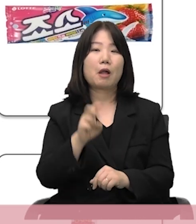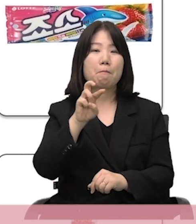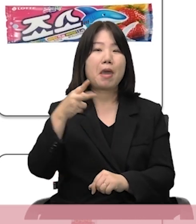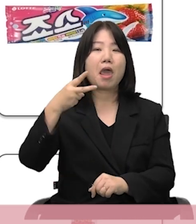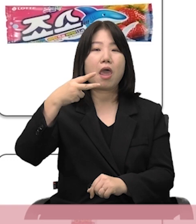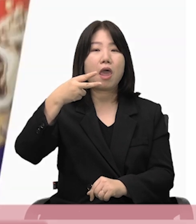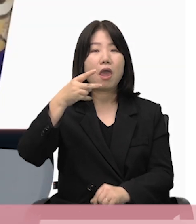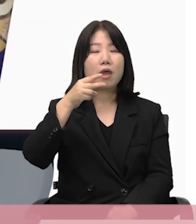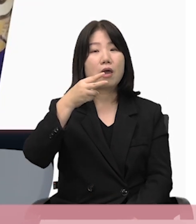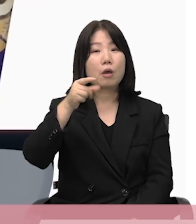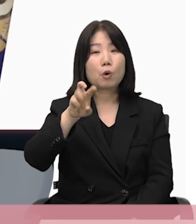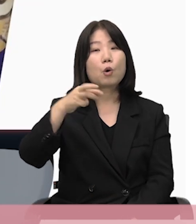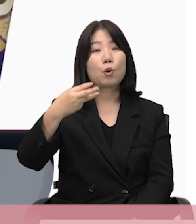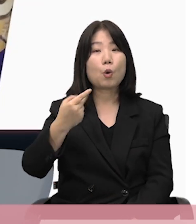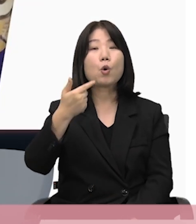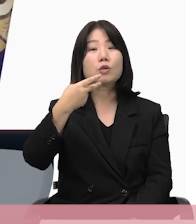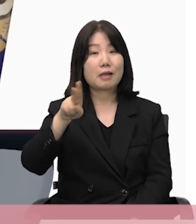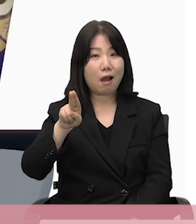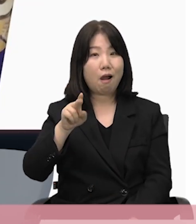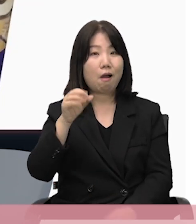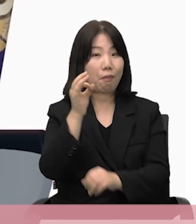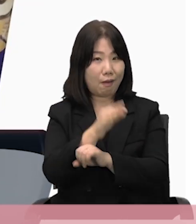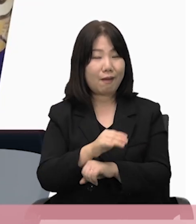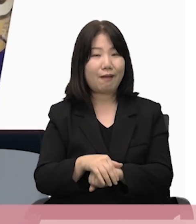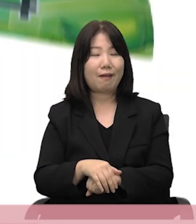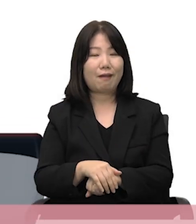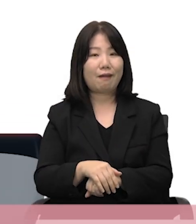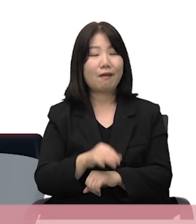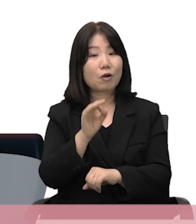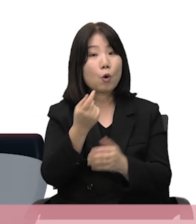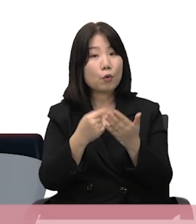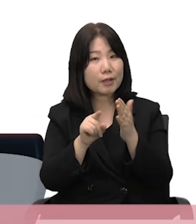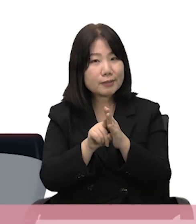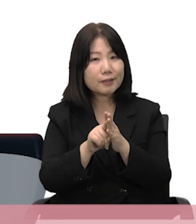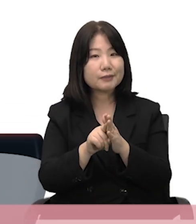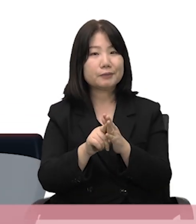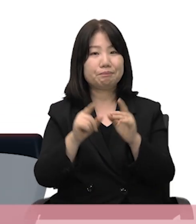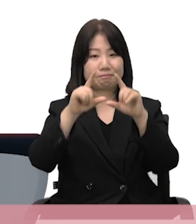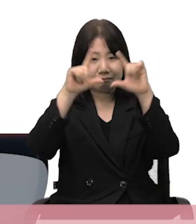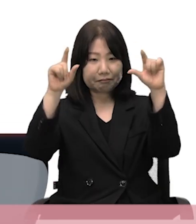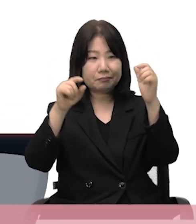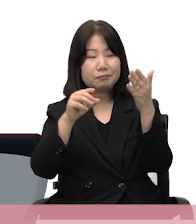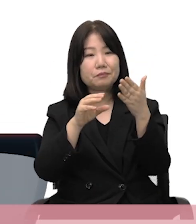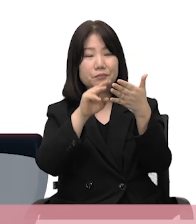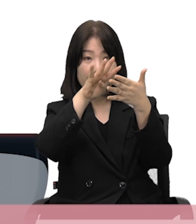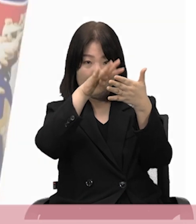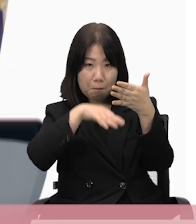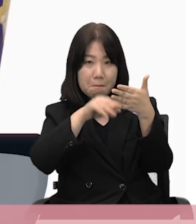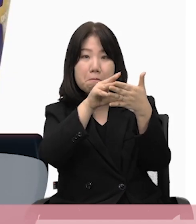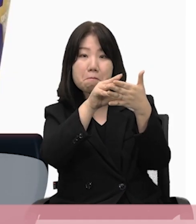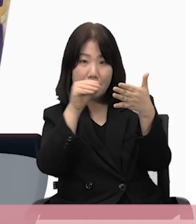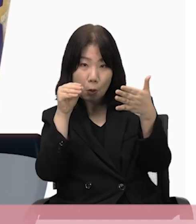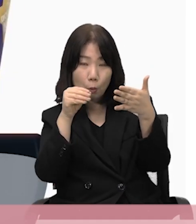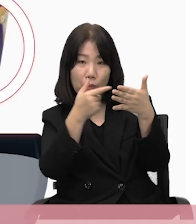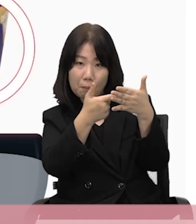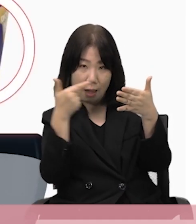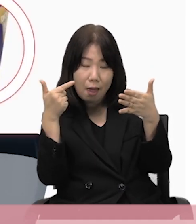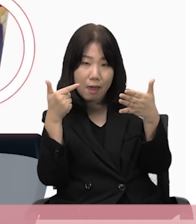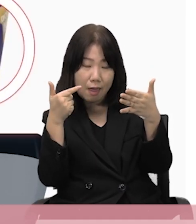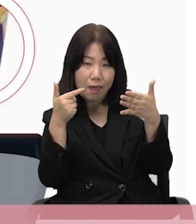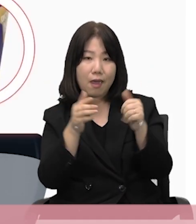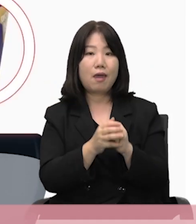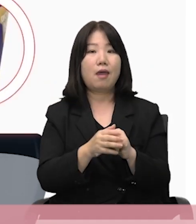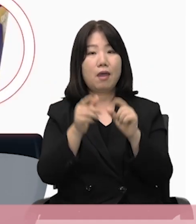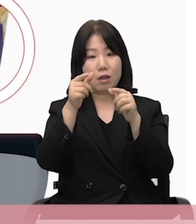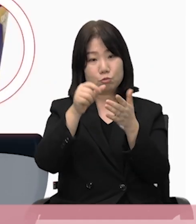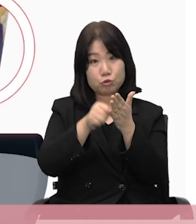선택이네요. 드림이가 고른 상품을 사기 위해서는 상품에 있는 바코드를 찍어야 해요. 무인점포에 있는